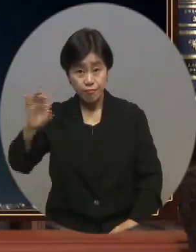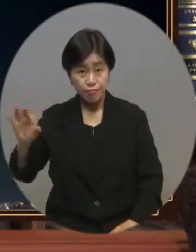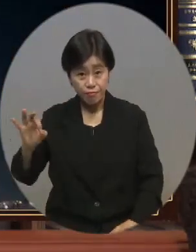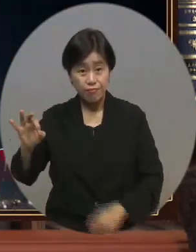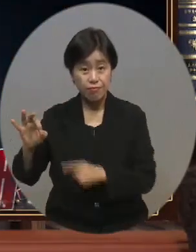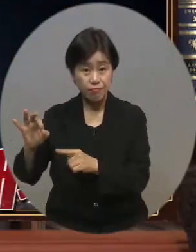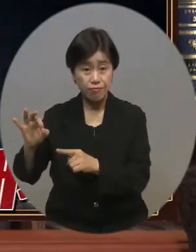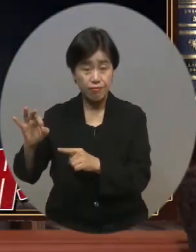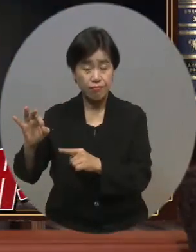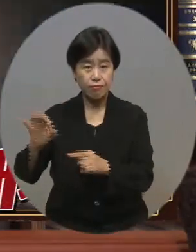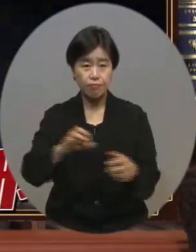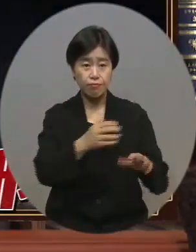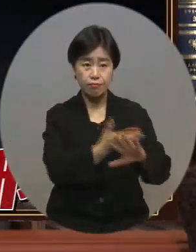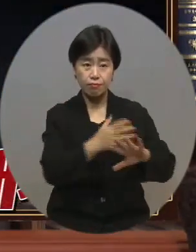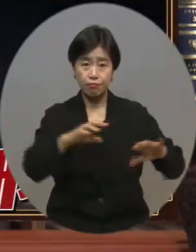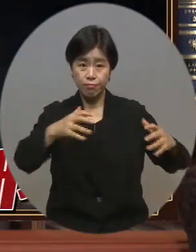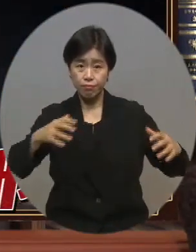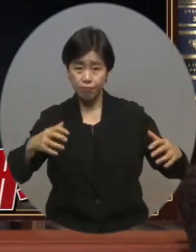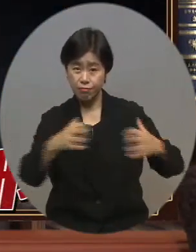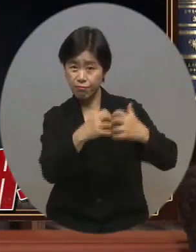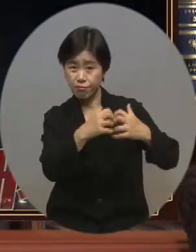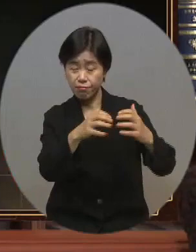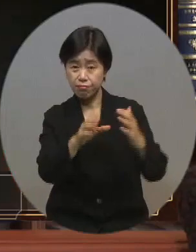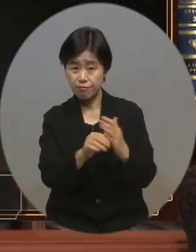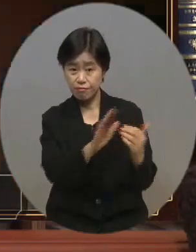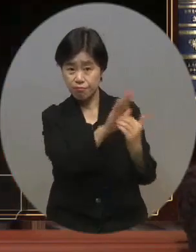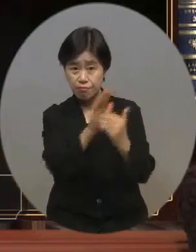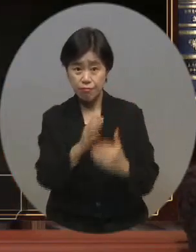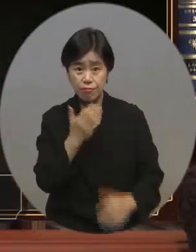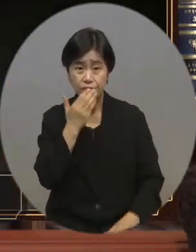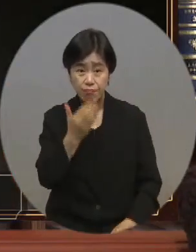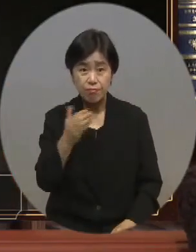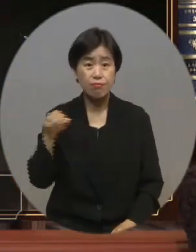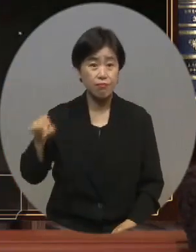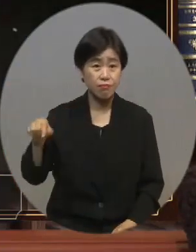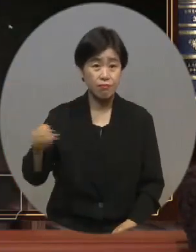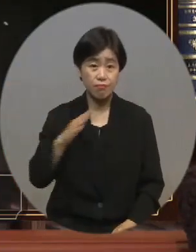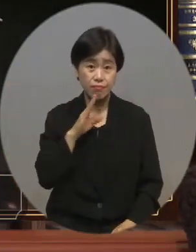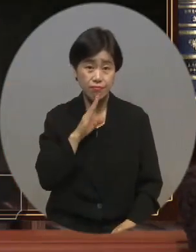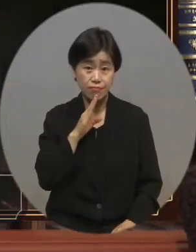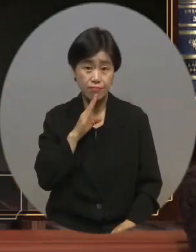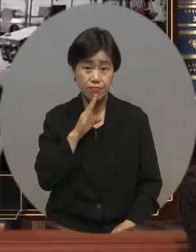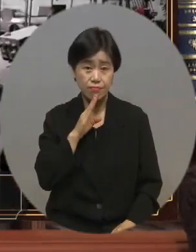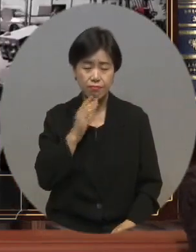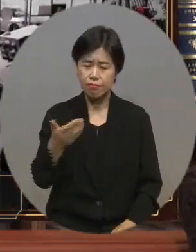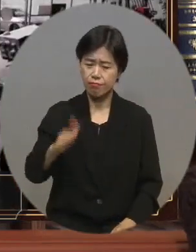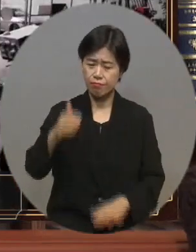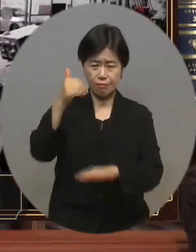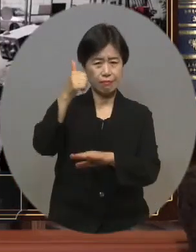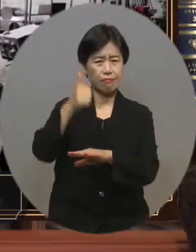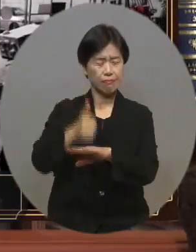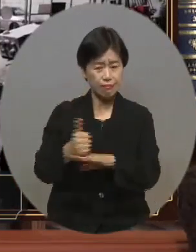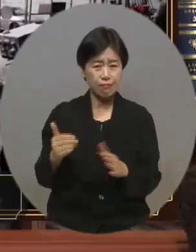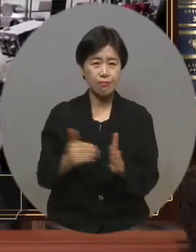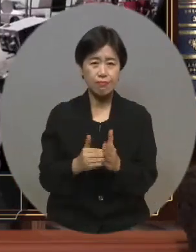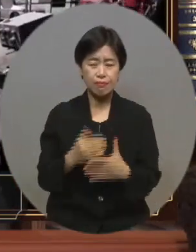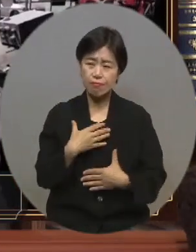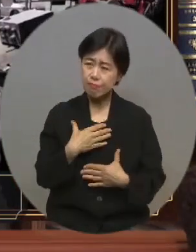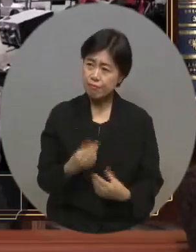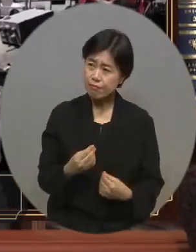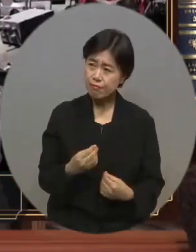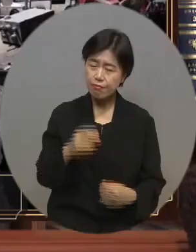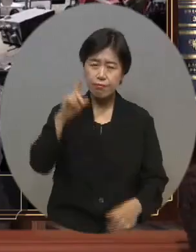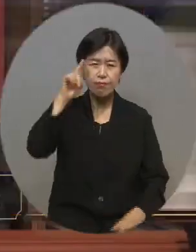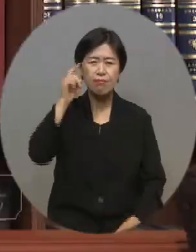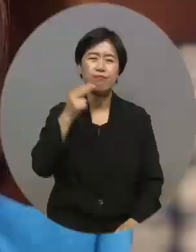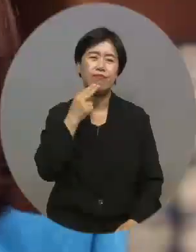하마스 아날로그로 딱 뚫려가지고 저희가 그렇죠. 끝까지 또 그렇다고 안심을 풀어서는 안 되겠다. 경계를 해야겠다는 생각은